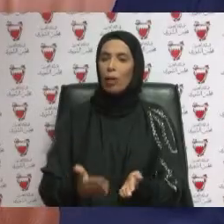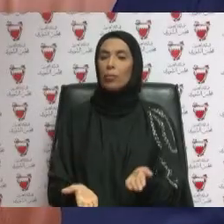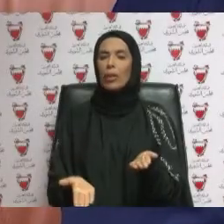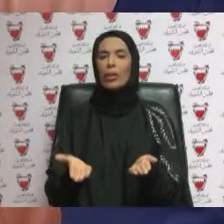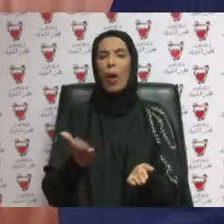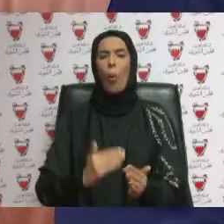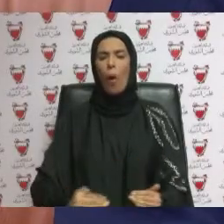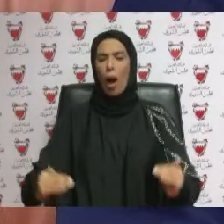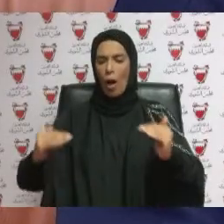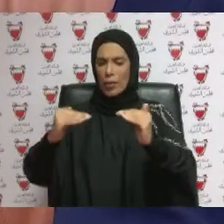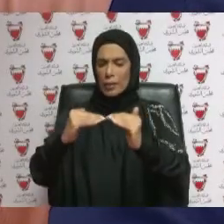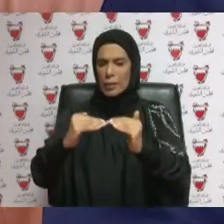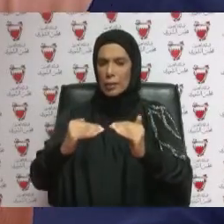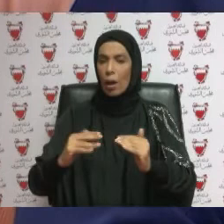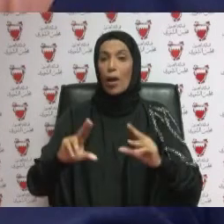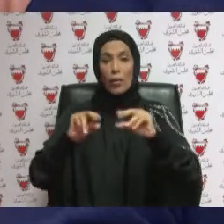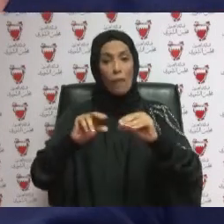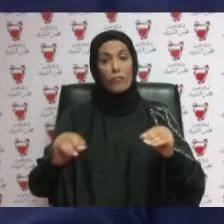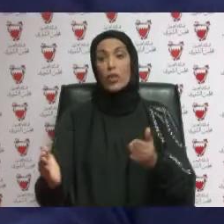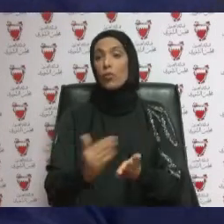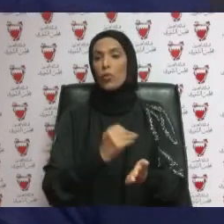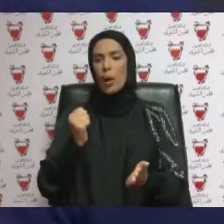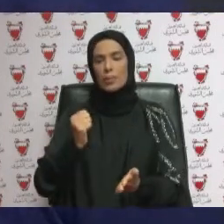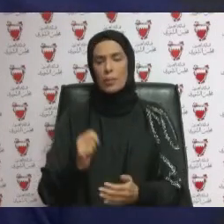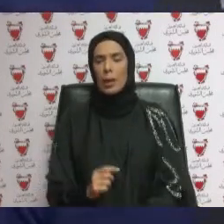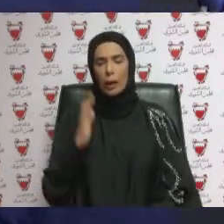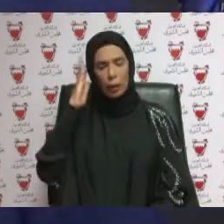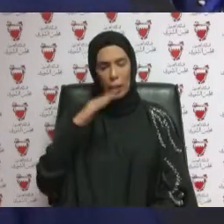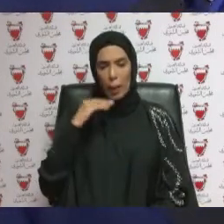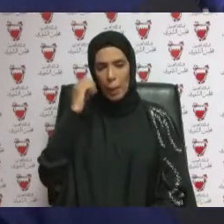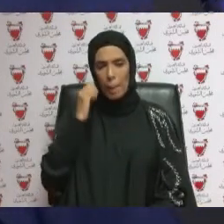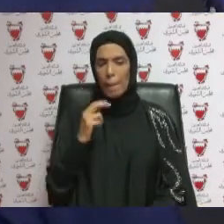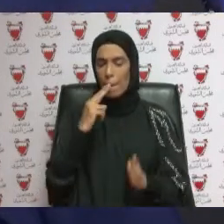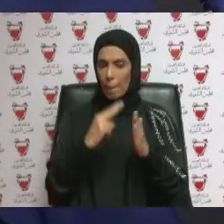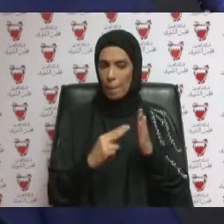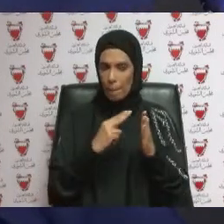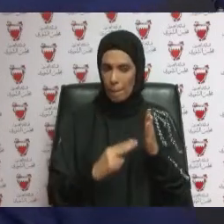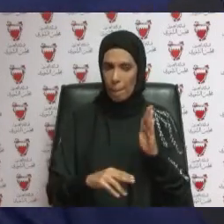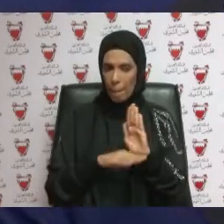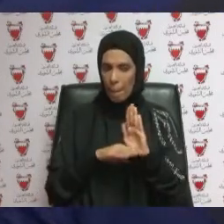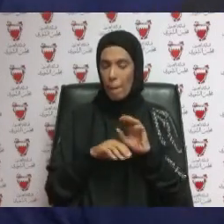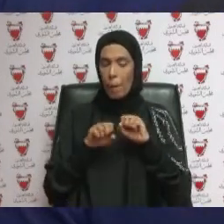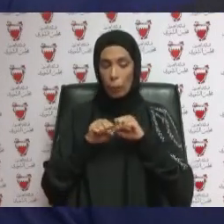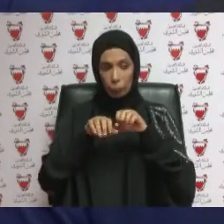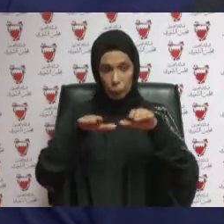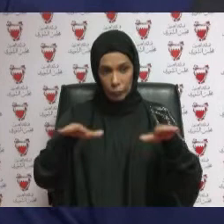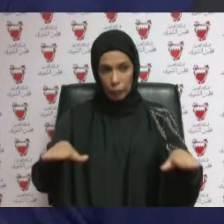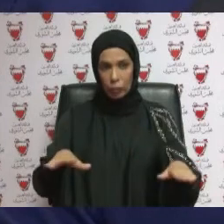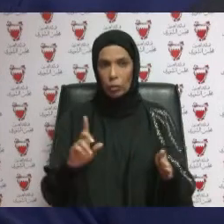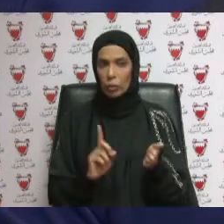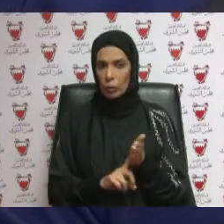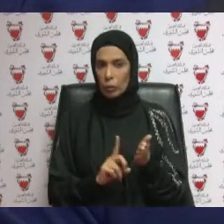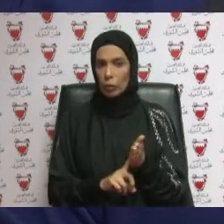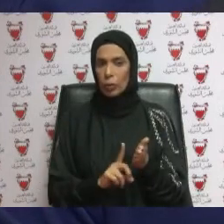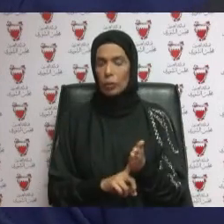وتحقيق مبدأ تكافؤ الفرص. فلذلك طالما هي الآن منصوص عليها في التعاميم والتي هي ملزمة وكل